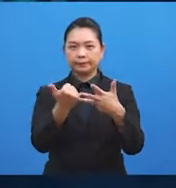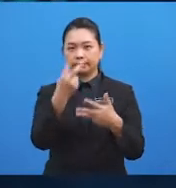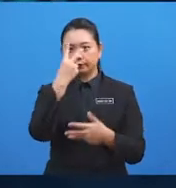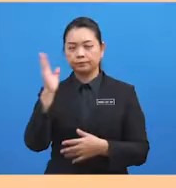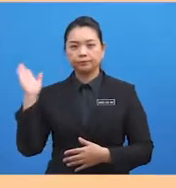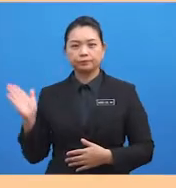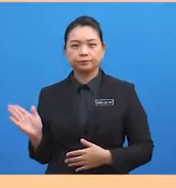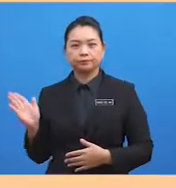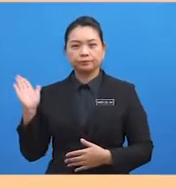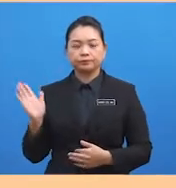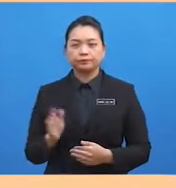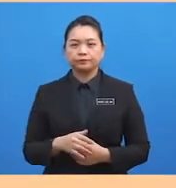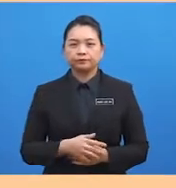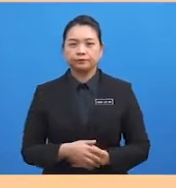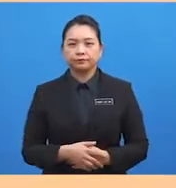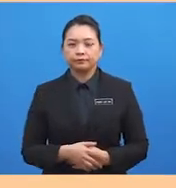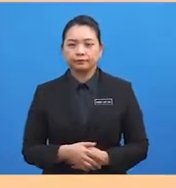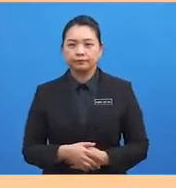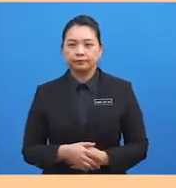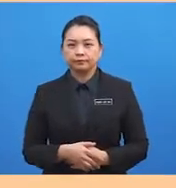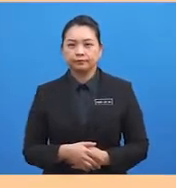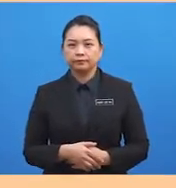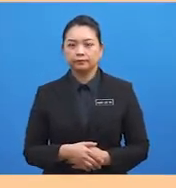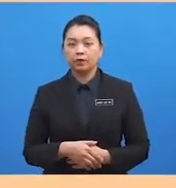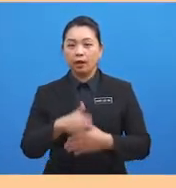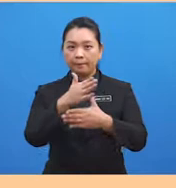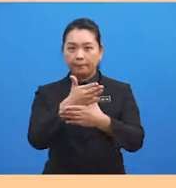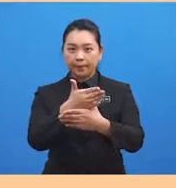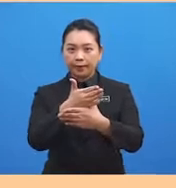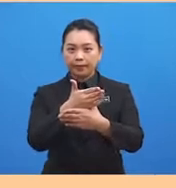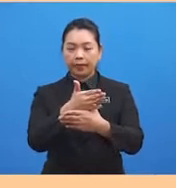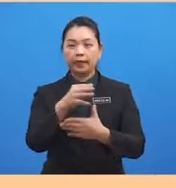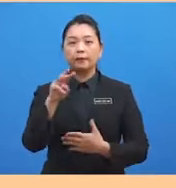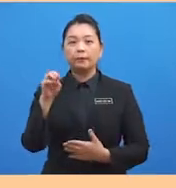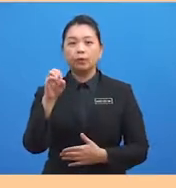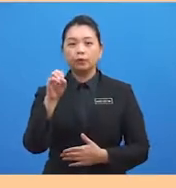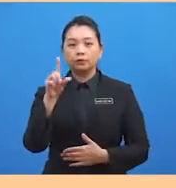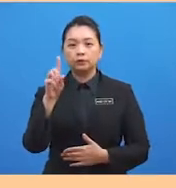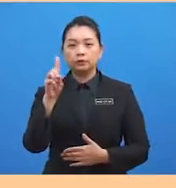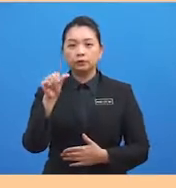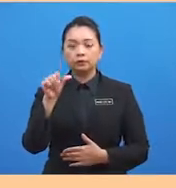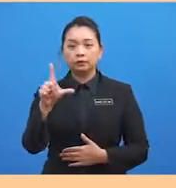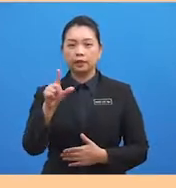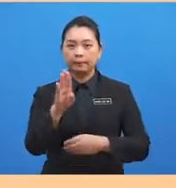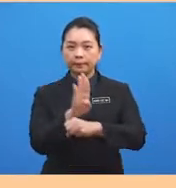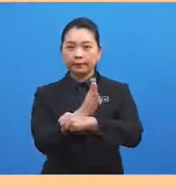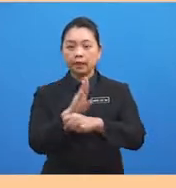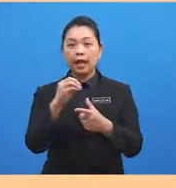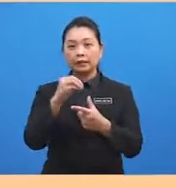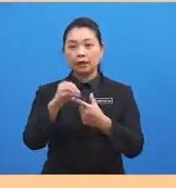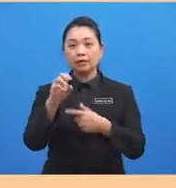share. Share ialah bahagian modal peniagaan atau saham.